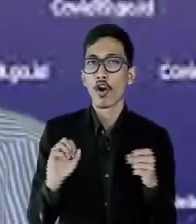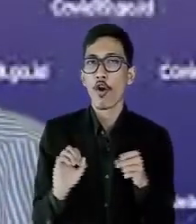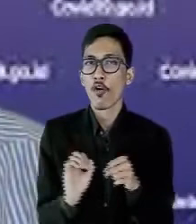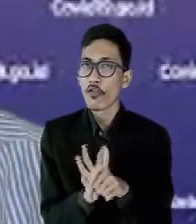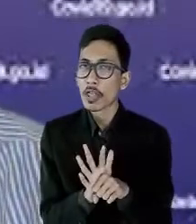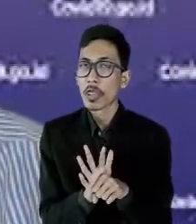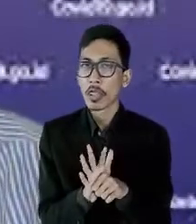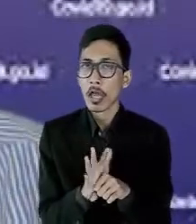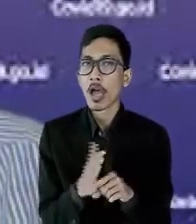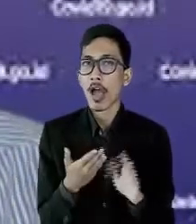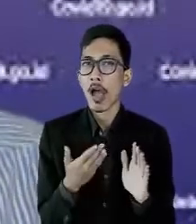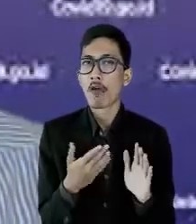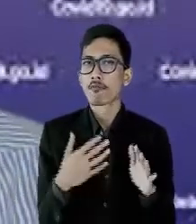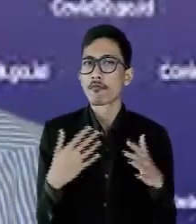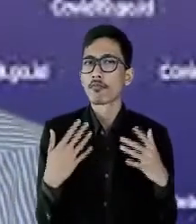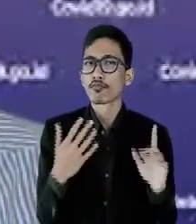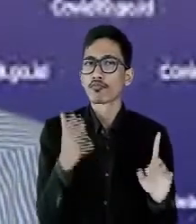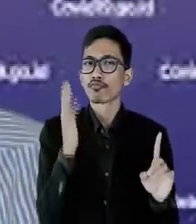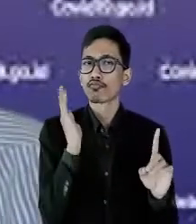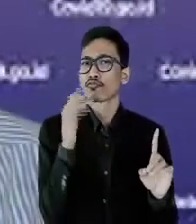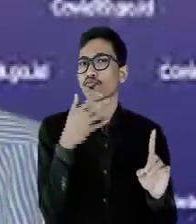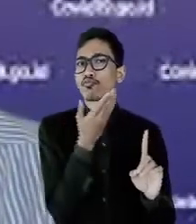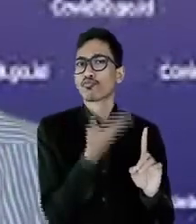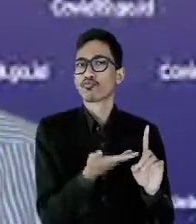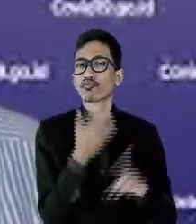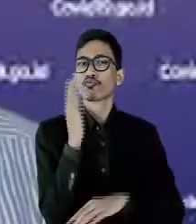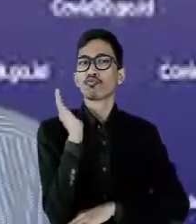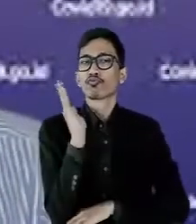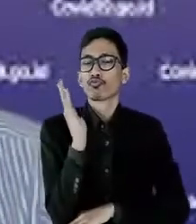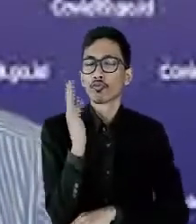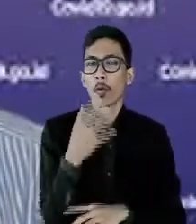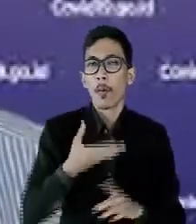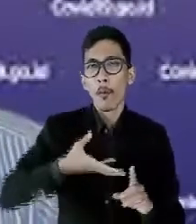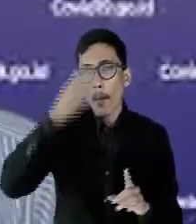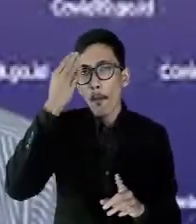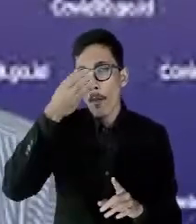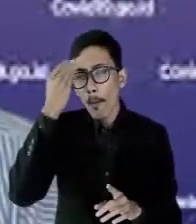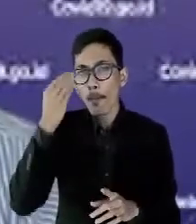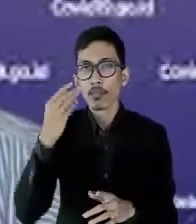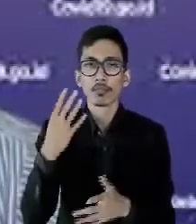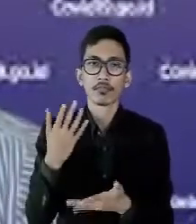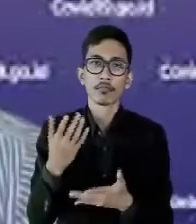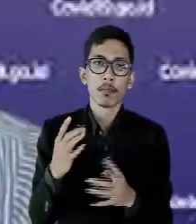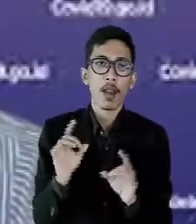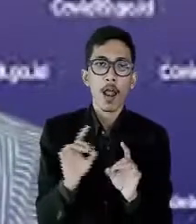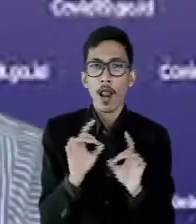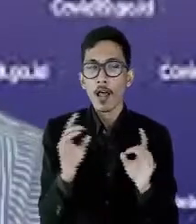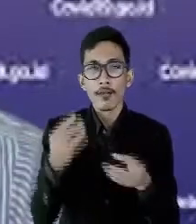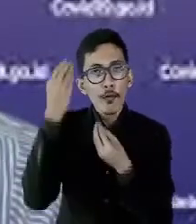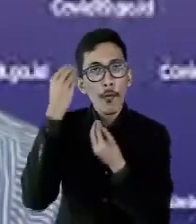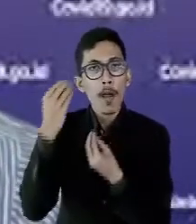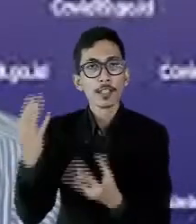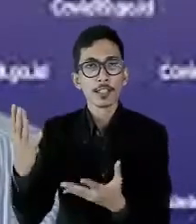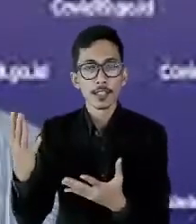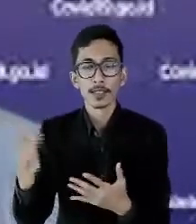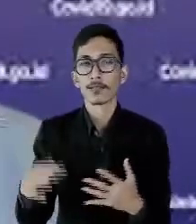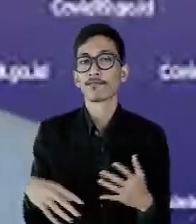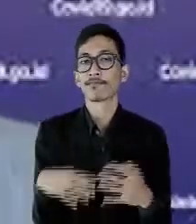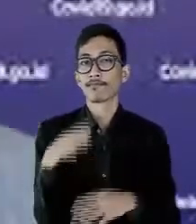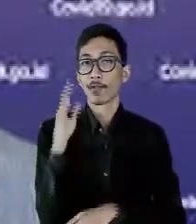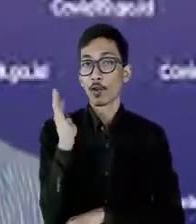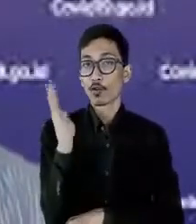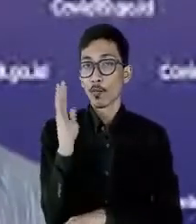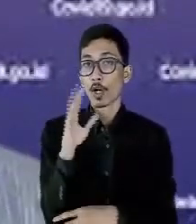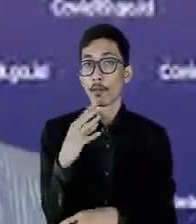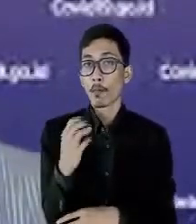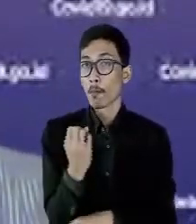COVID-19 dan kita akan mengetahui bagaimana situasi informasi dan tantangan dan sebagainya. Narasumber kita ada 4